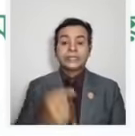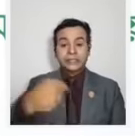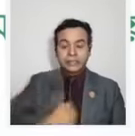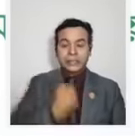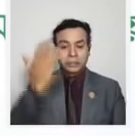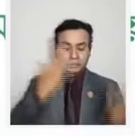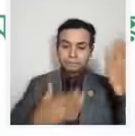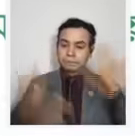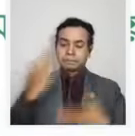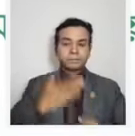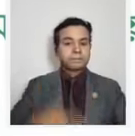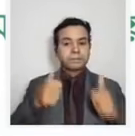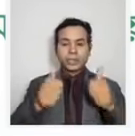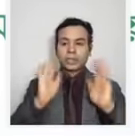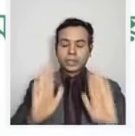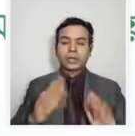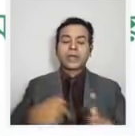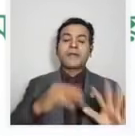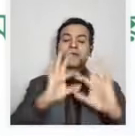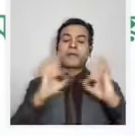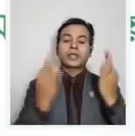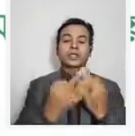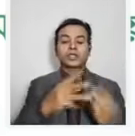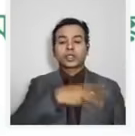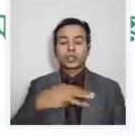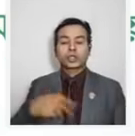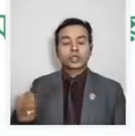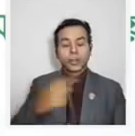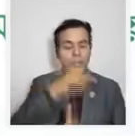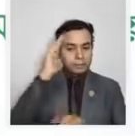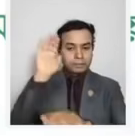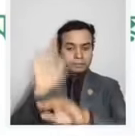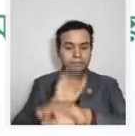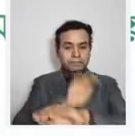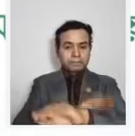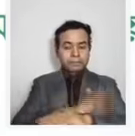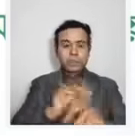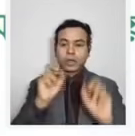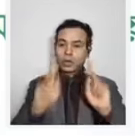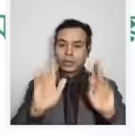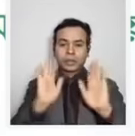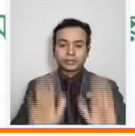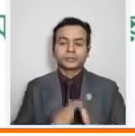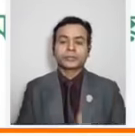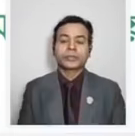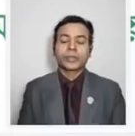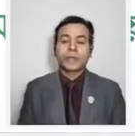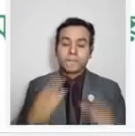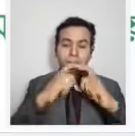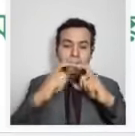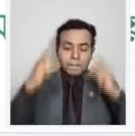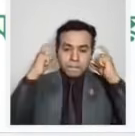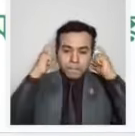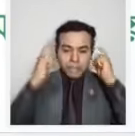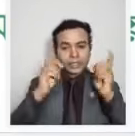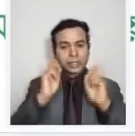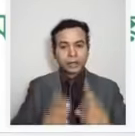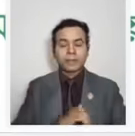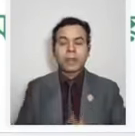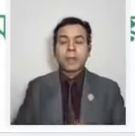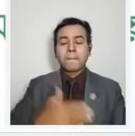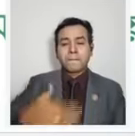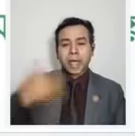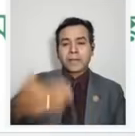আবারও তথ্য শেষ করার আগে আবারও বলবো, নিজে সুরক্ষিত থাকুন, পরিবারের সদস্যদের সুরক্ষিত থাকুন এবং